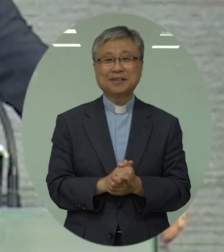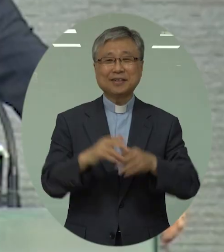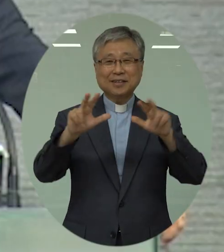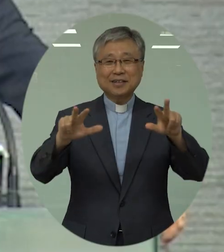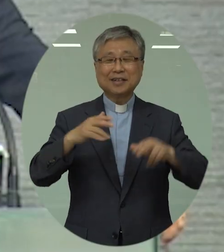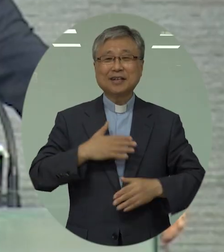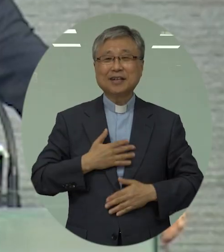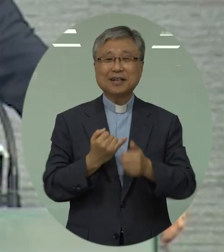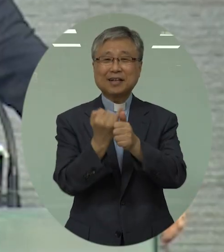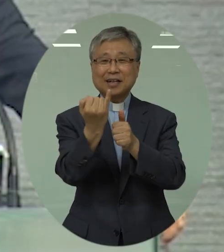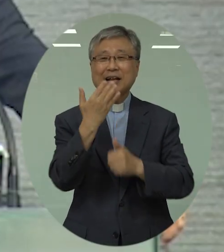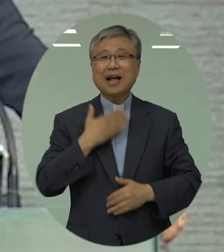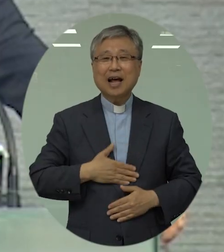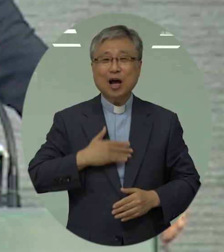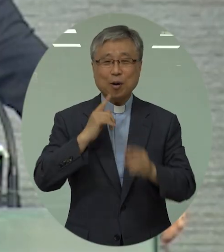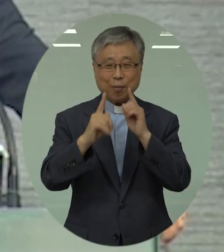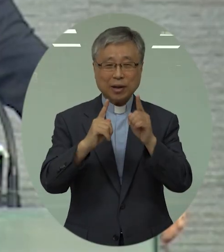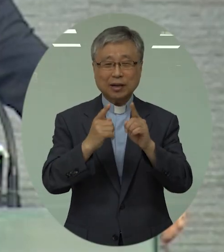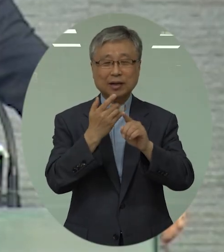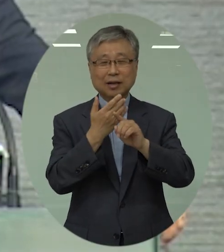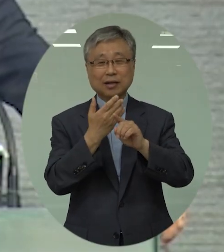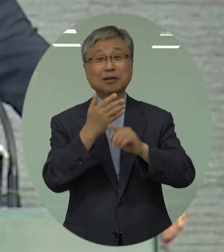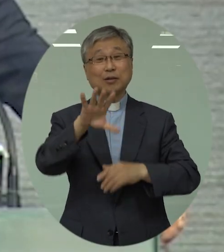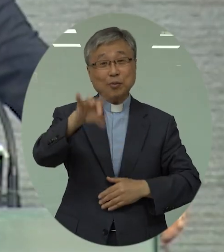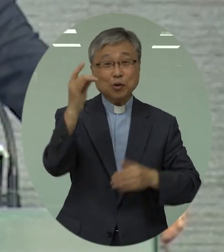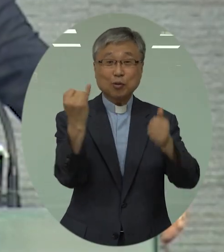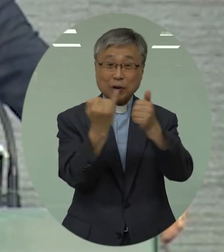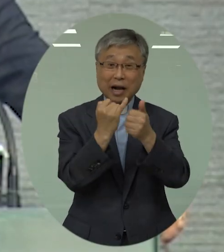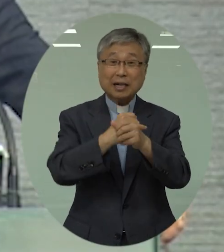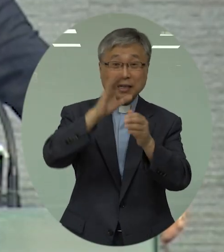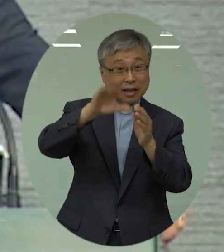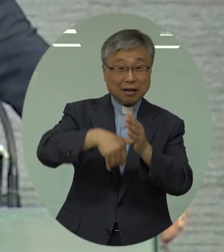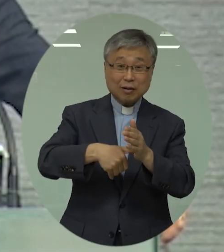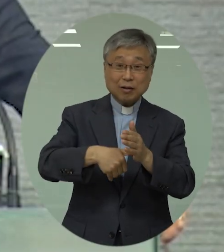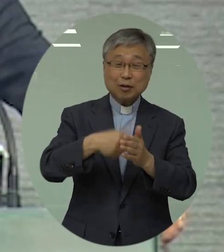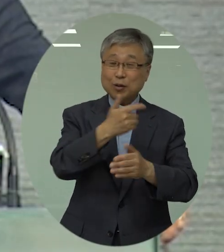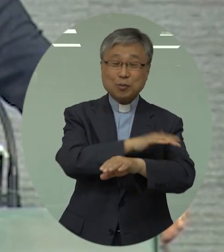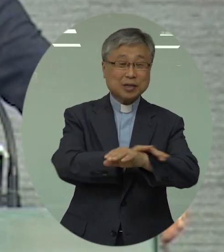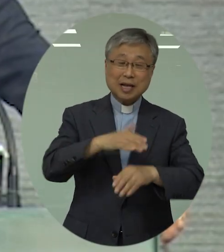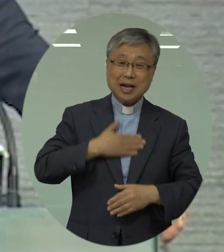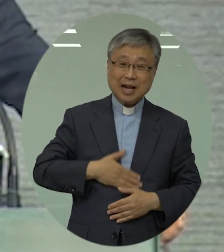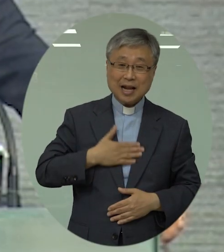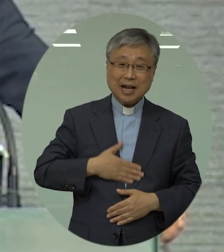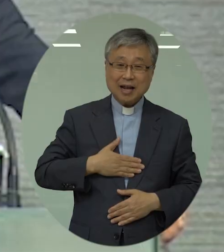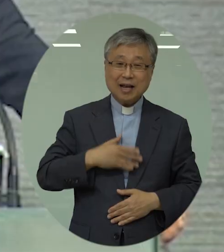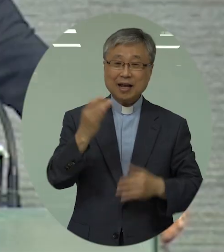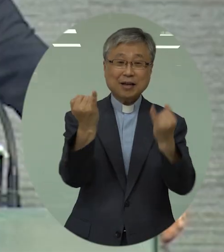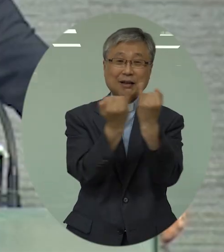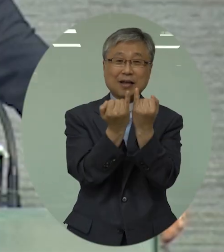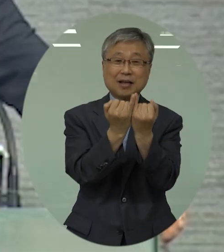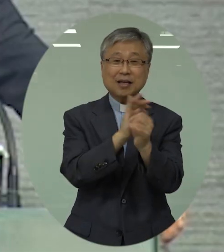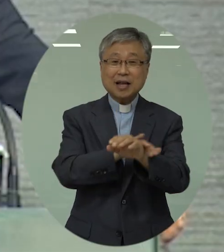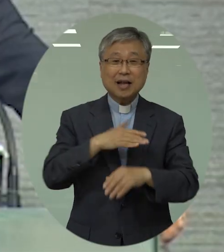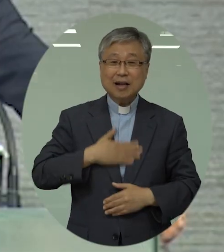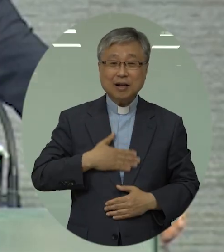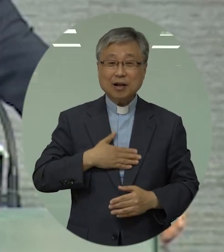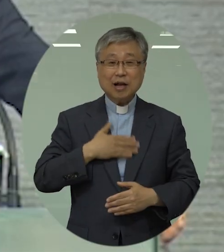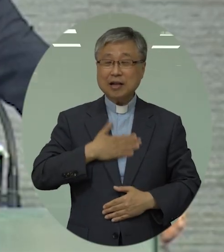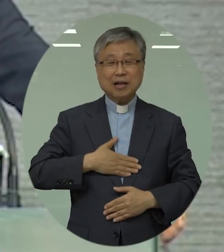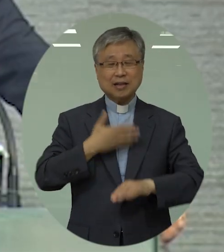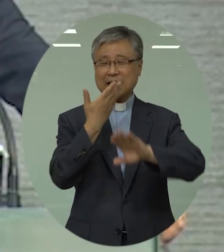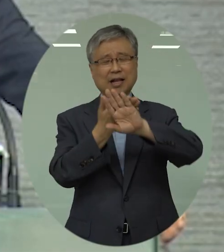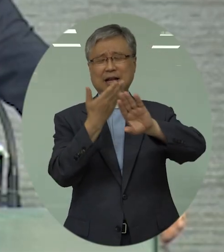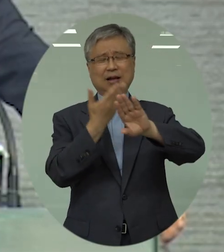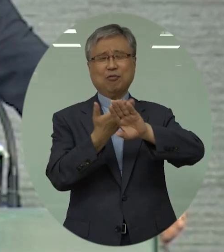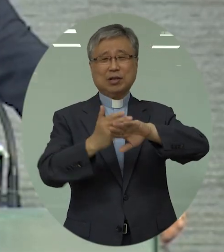지금 내가 내 아내를 안다고 말하는 것하고 결혼할 때 나는 너무 잘 알아요. 그 여자 너무 잘 알아요. 그거 안다는 거하고는 차원이